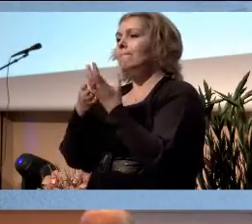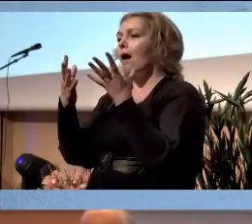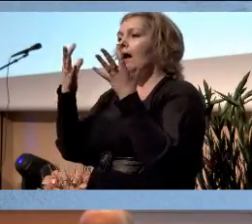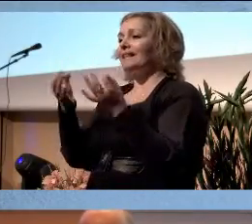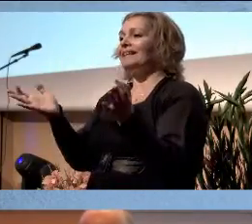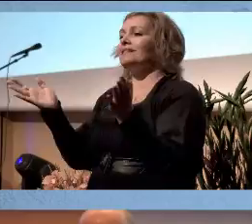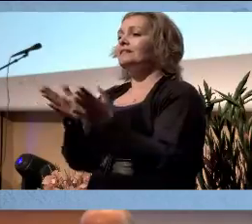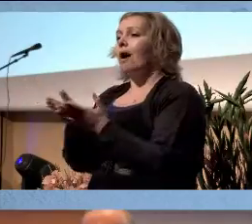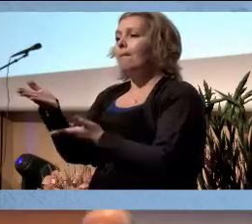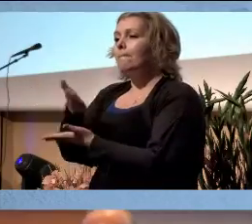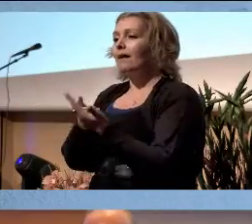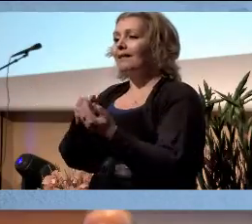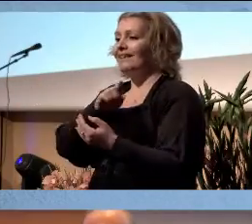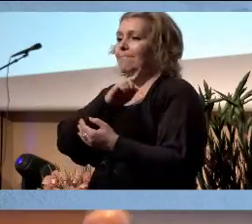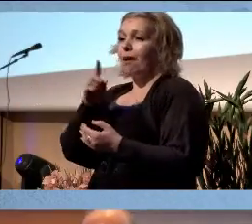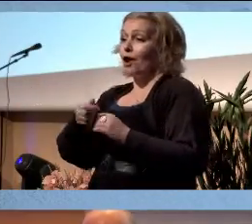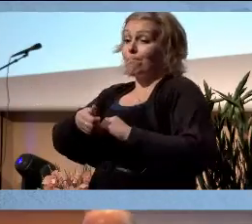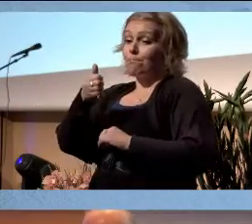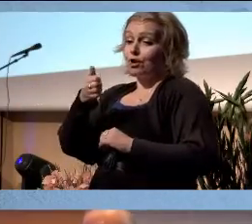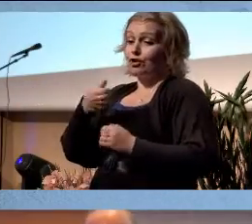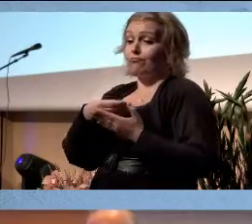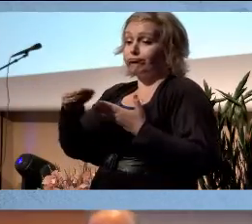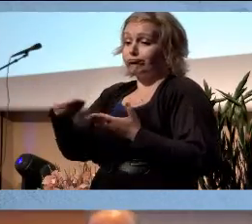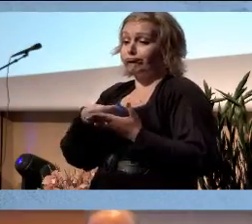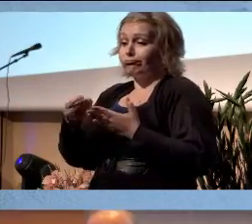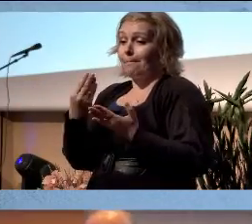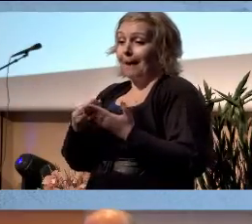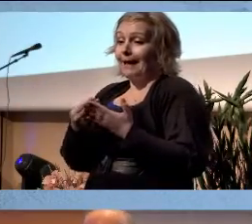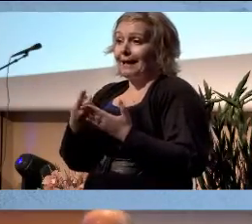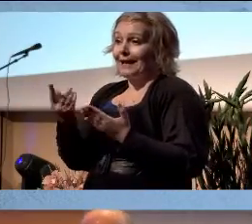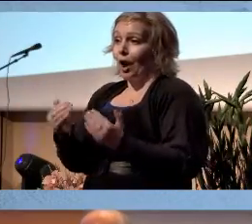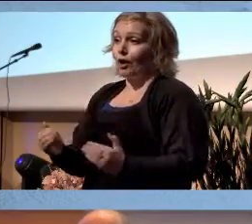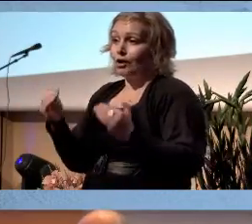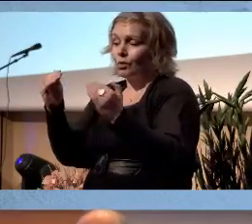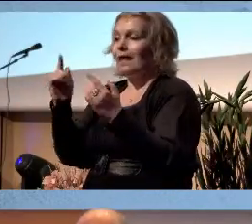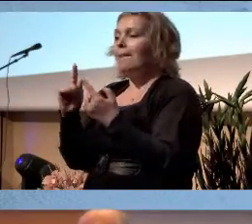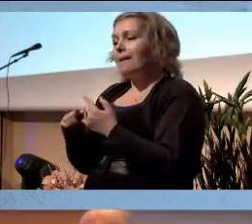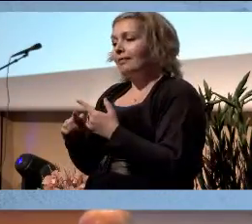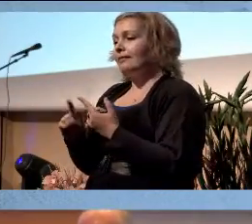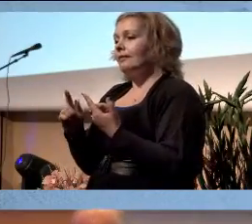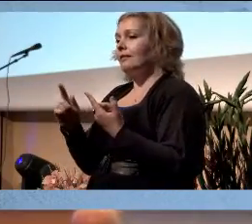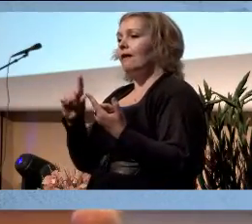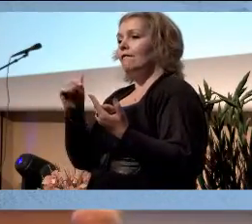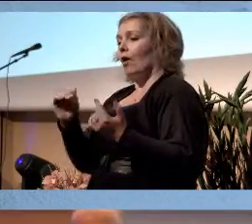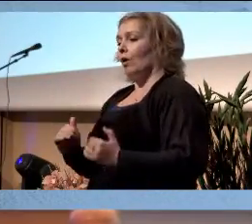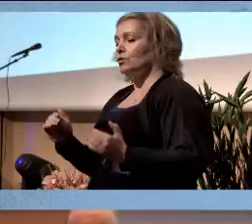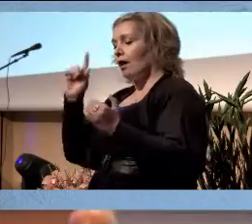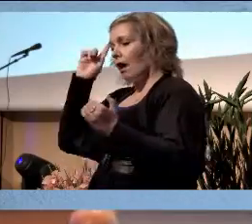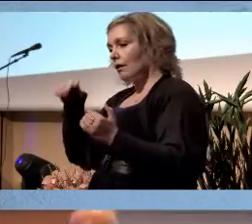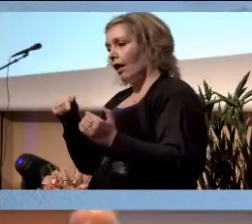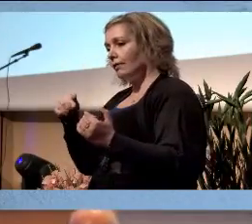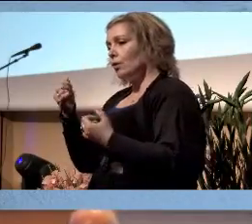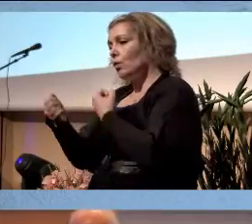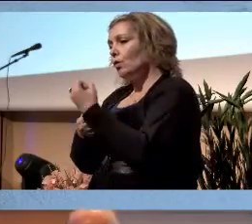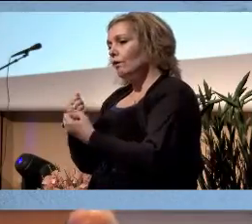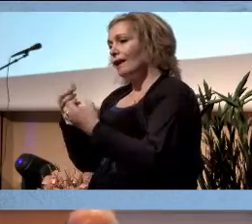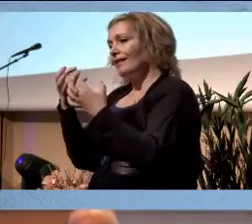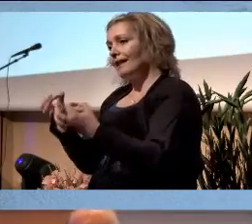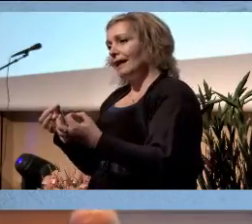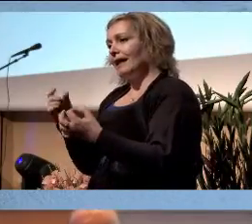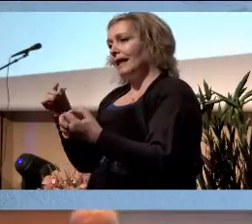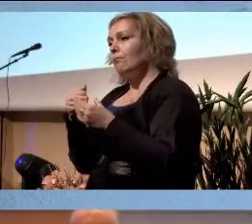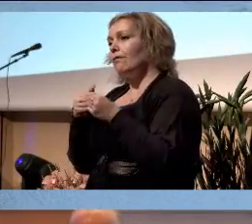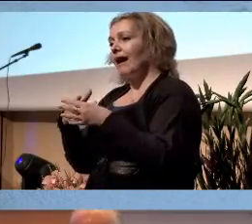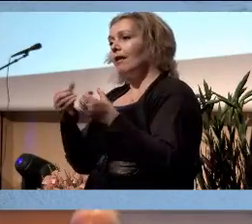ting sammen. Ikke bare at myndigheten bevilger penger til organisasjonene, men organisasjonene kan utføre ting litt